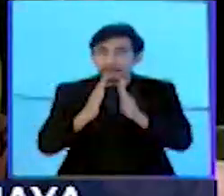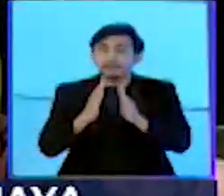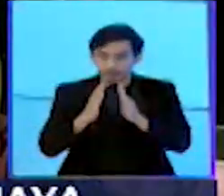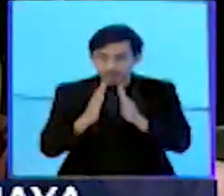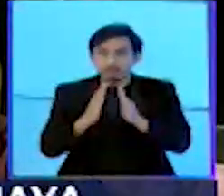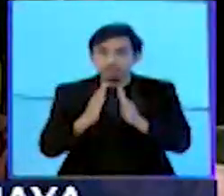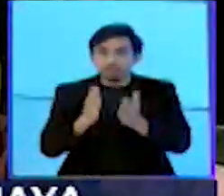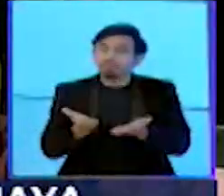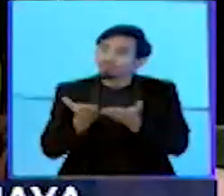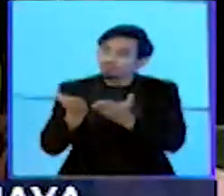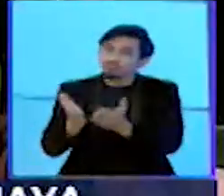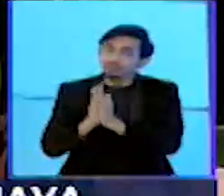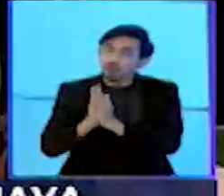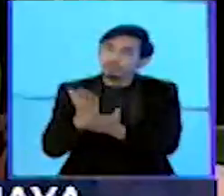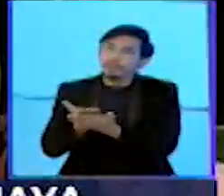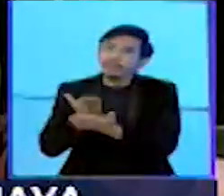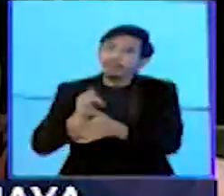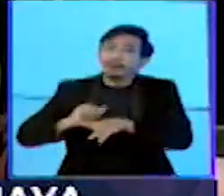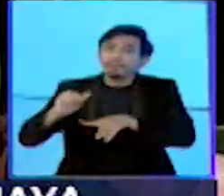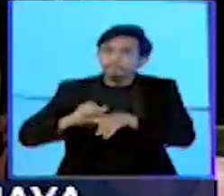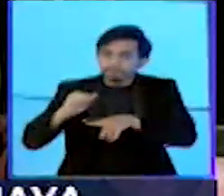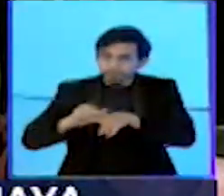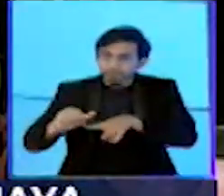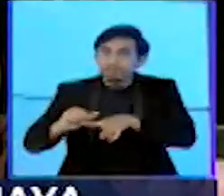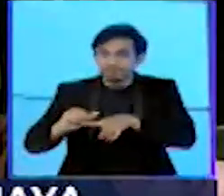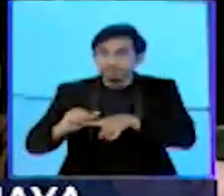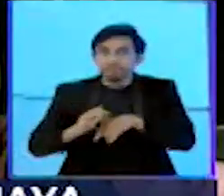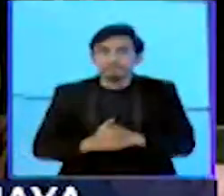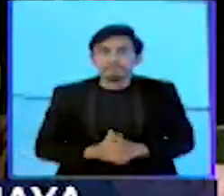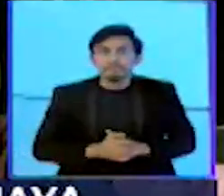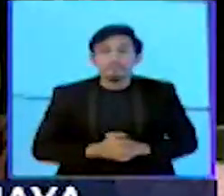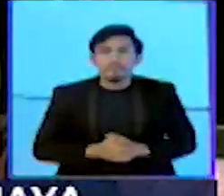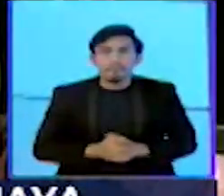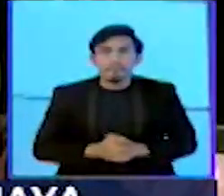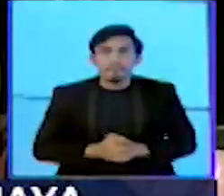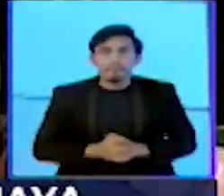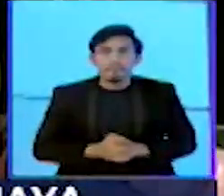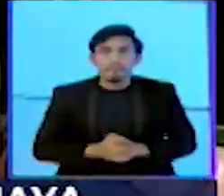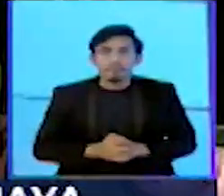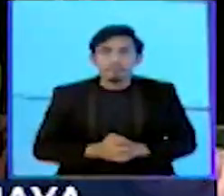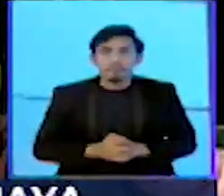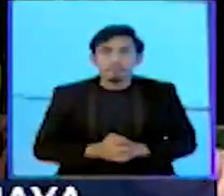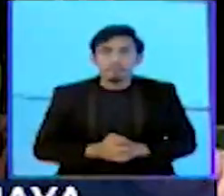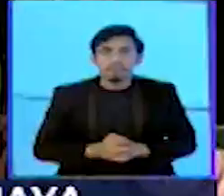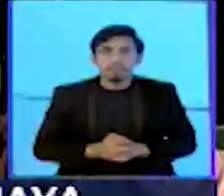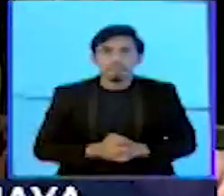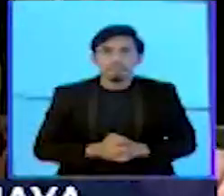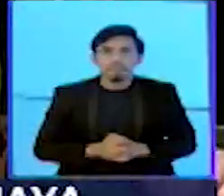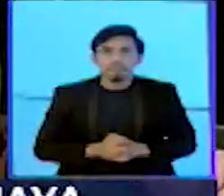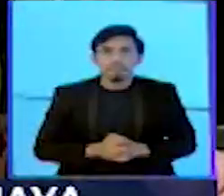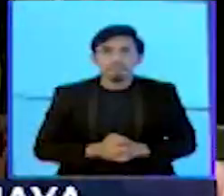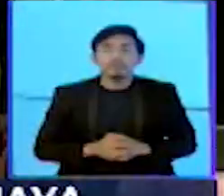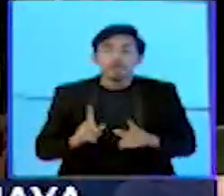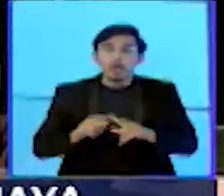rehabilitasi kepada penyidik dalam hal ini Dir Narkoba Polda Metro Jaya. Ya, setelah dianalisa kemudian dirujuk